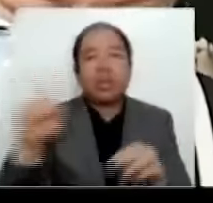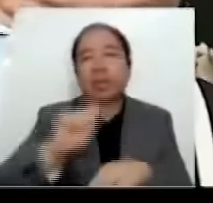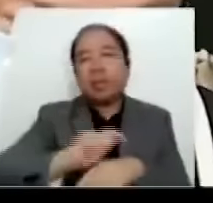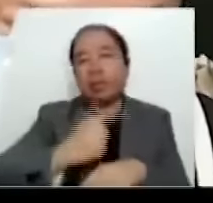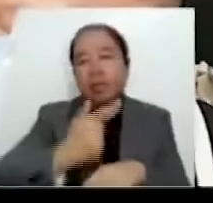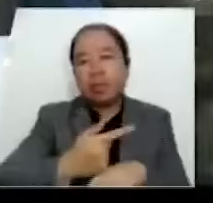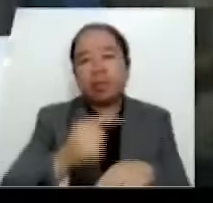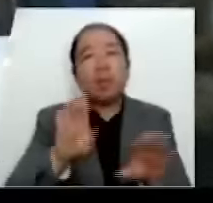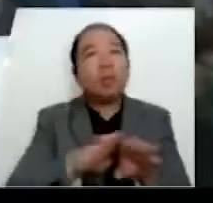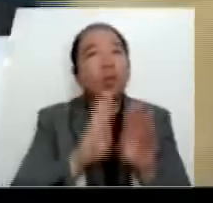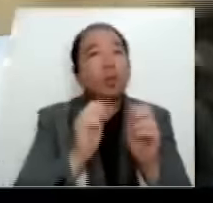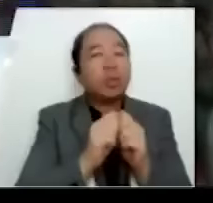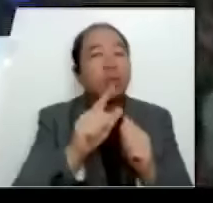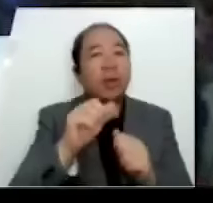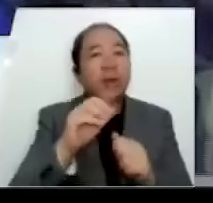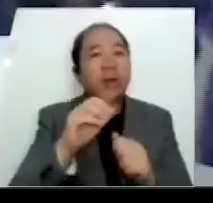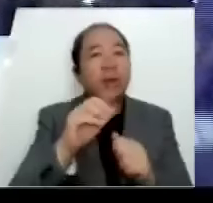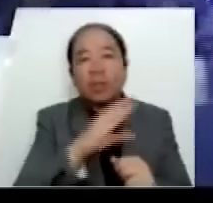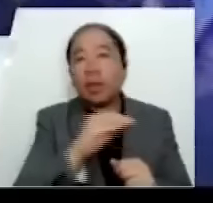at Catherine.